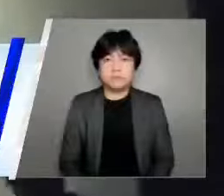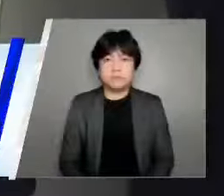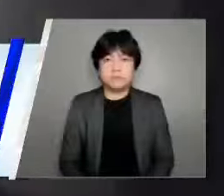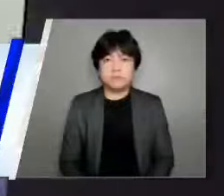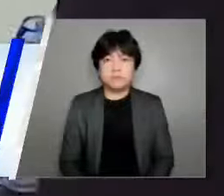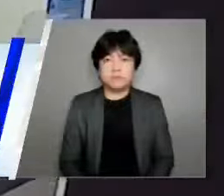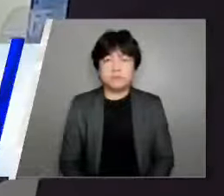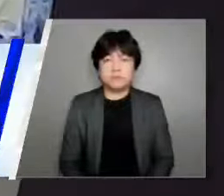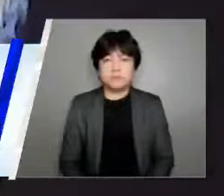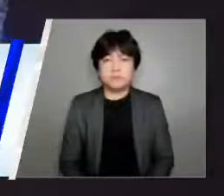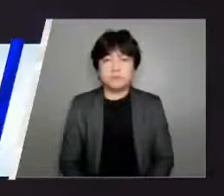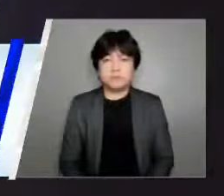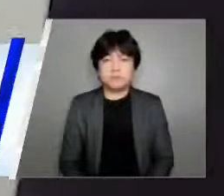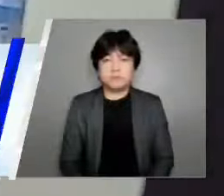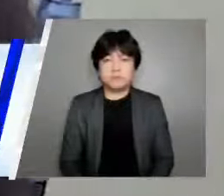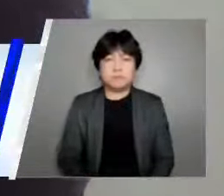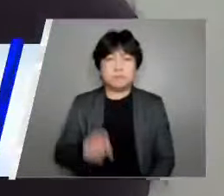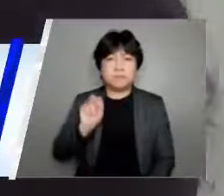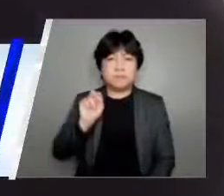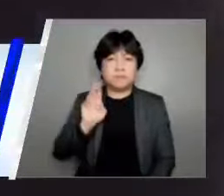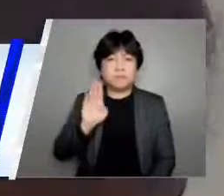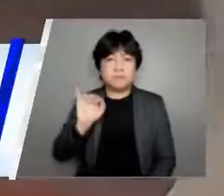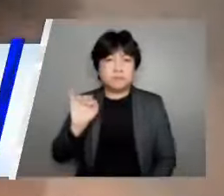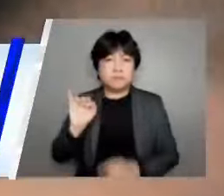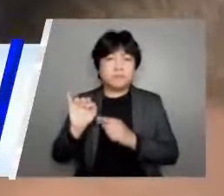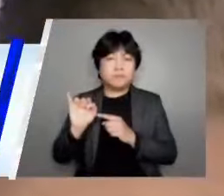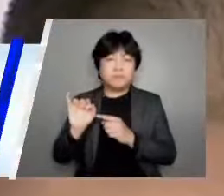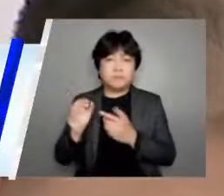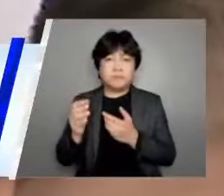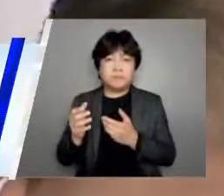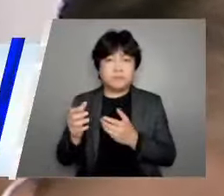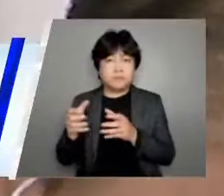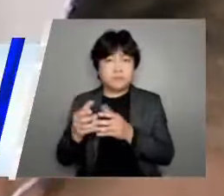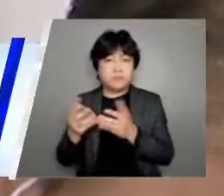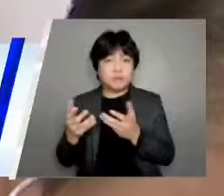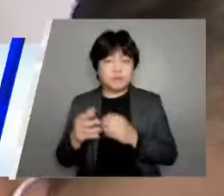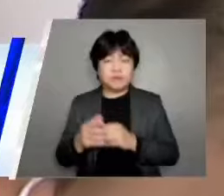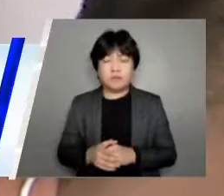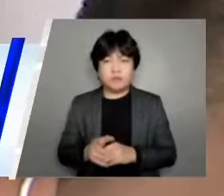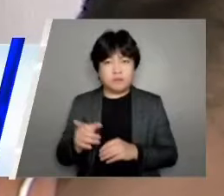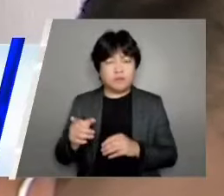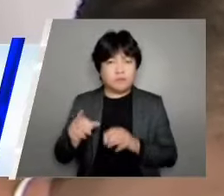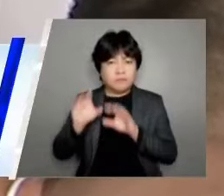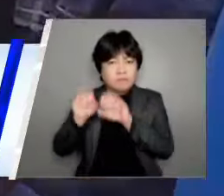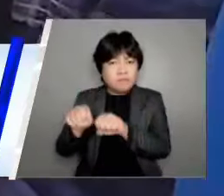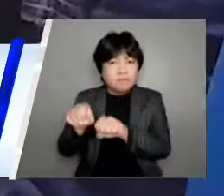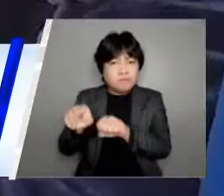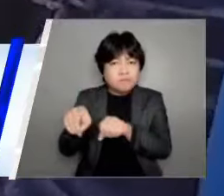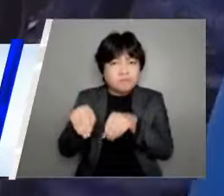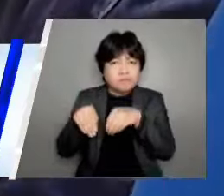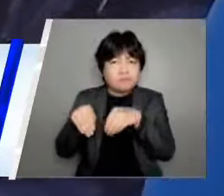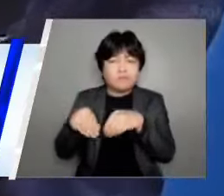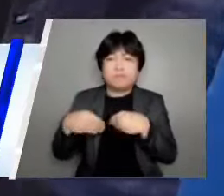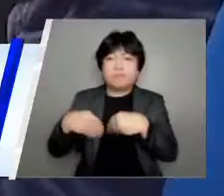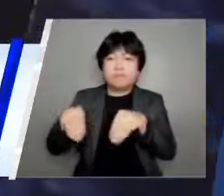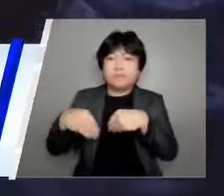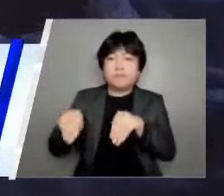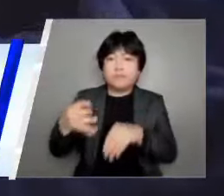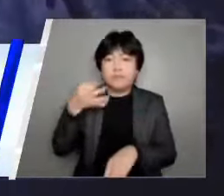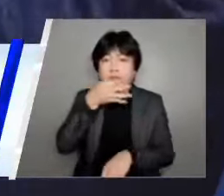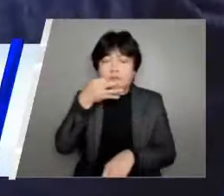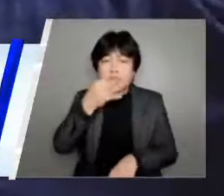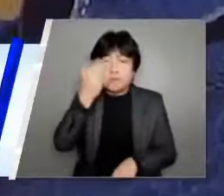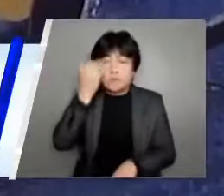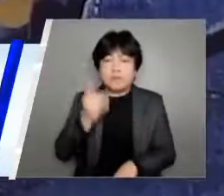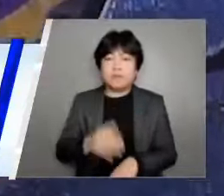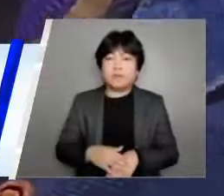Na-entrap naman ng NDI, Dangerous Drugs Division ng Vietnamese na wanted sa pagtutulak ng iligal na droga. Ikinasa ang operasyon, makaraang benta ka ng dayuhang